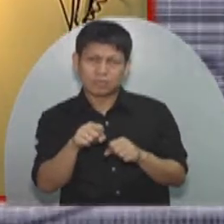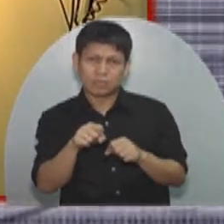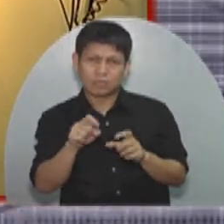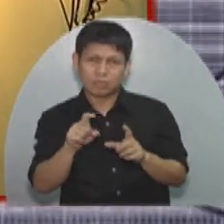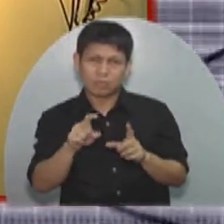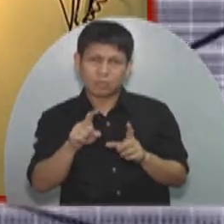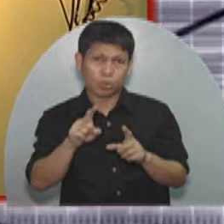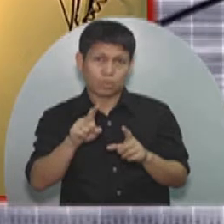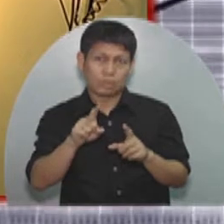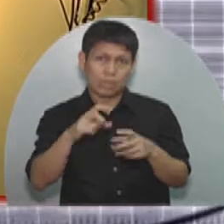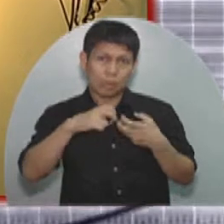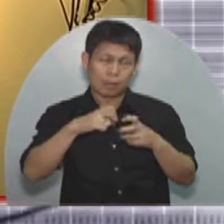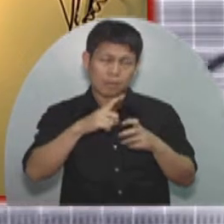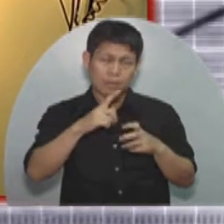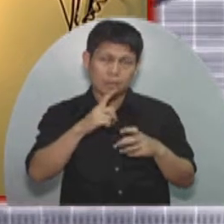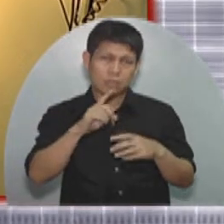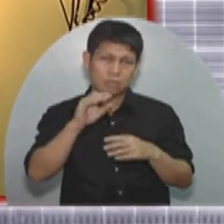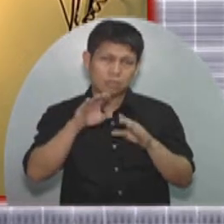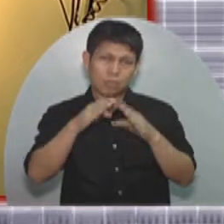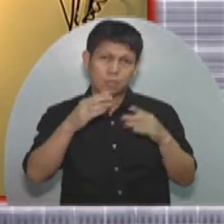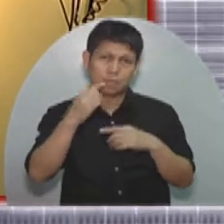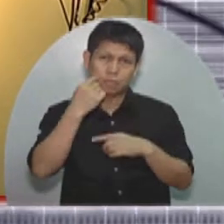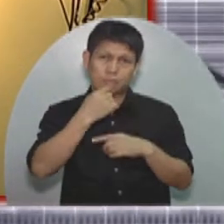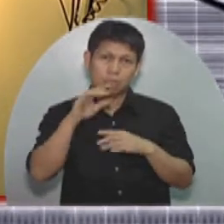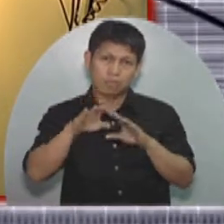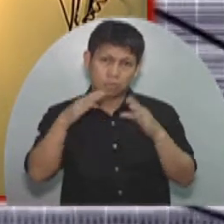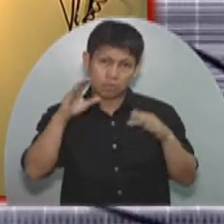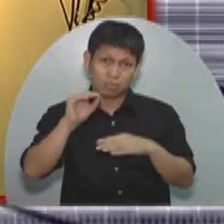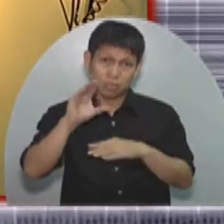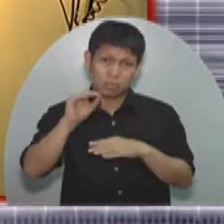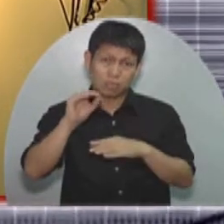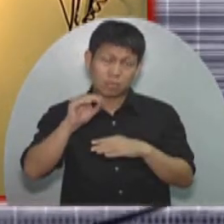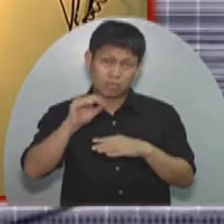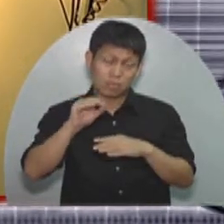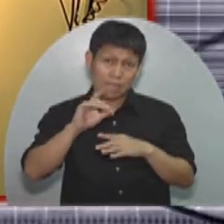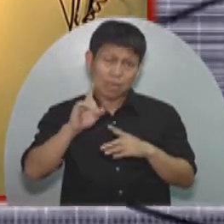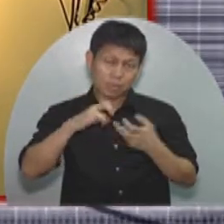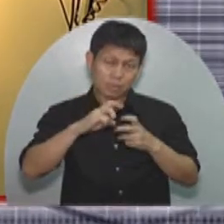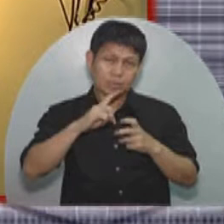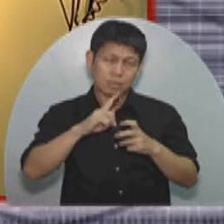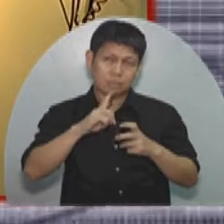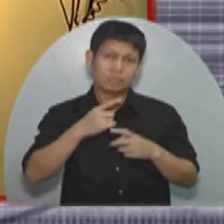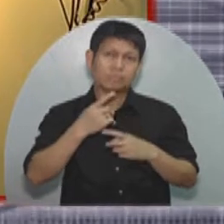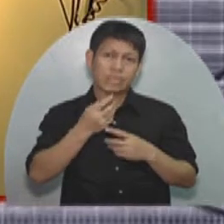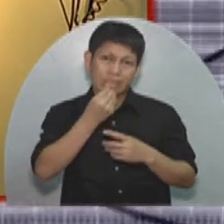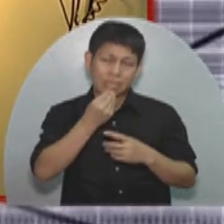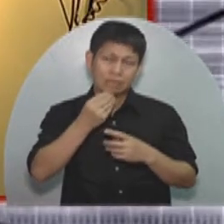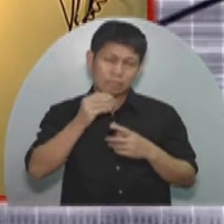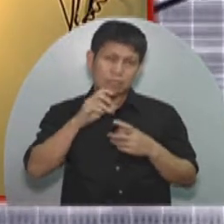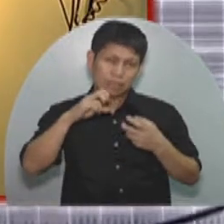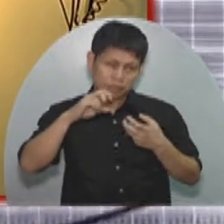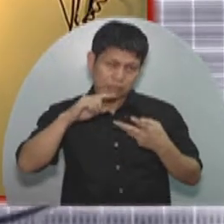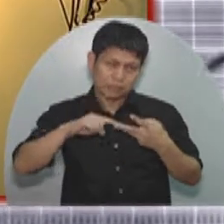ng problema sa pagsara at pagbuka ng bibig. Karaniwan, apektado rin po ang paglunok at